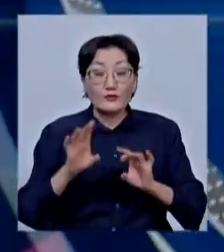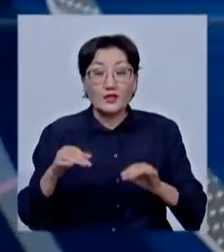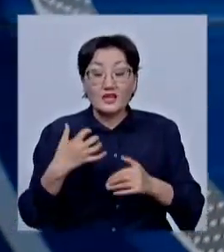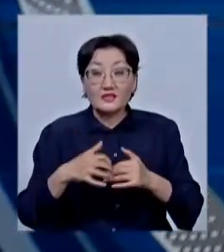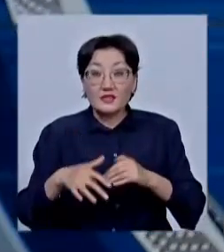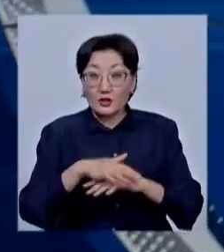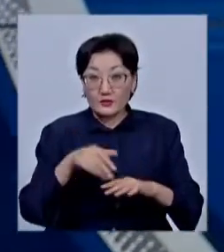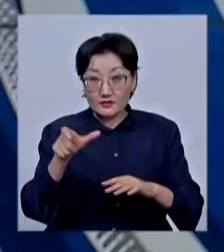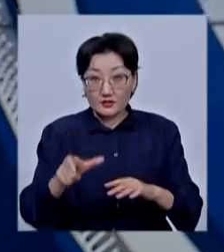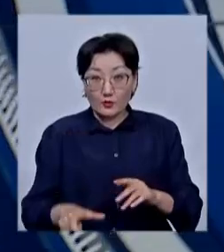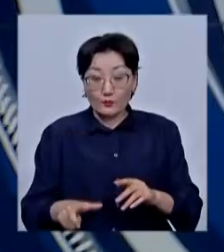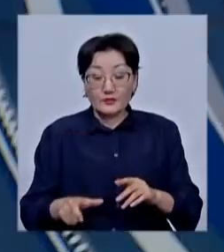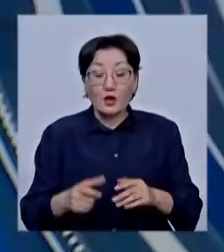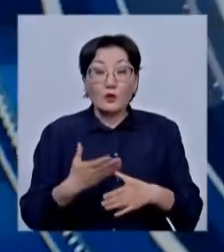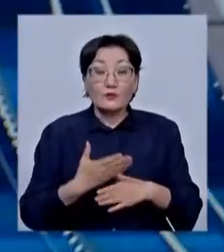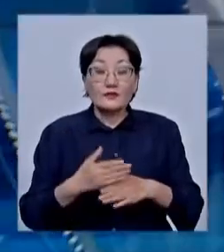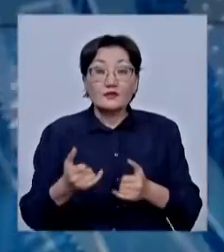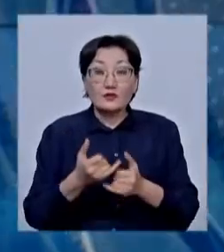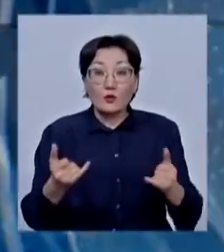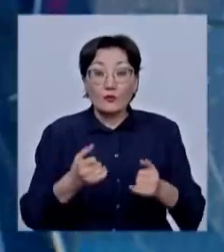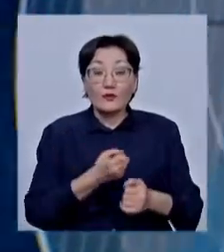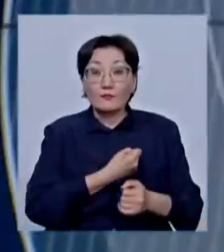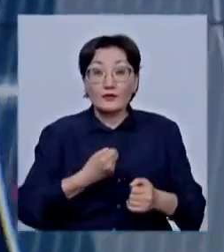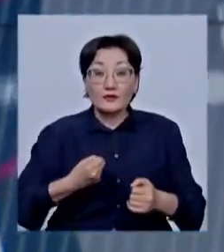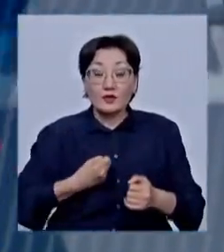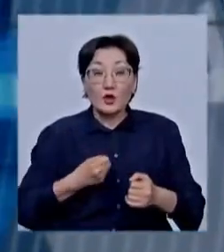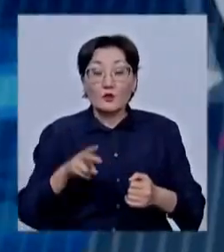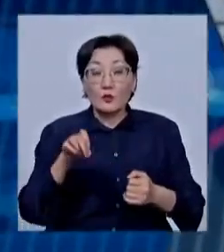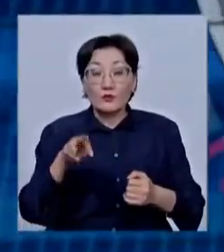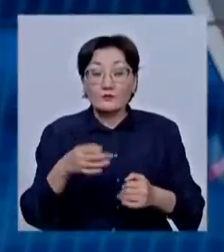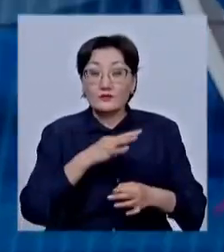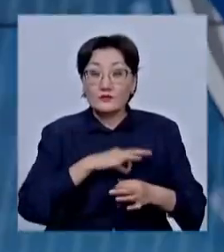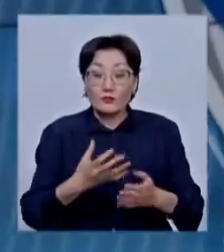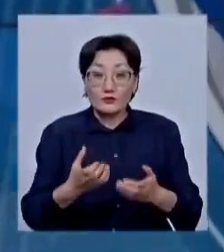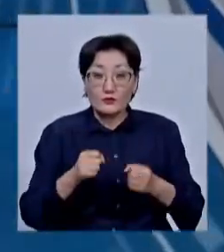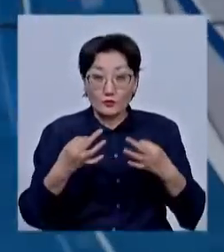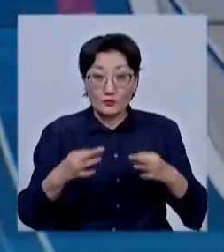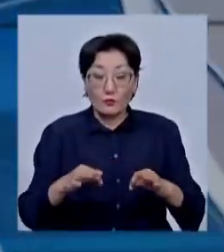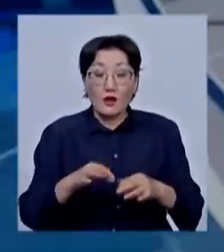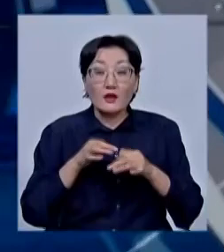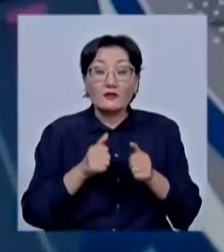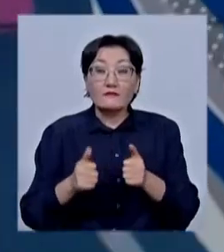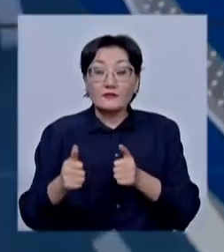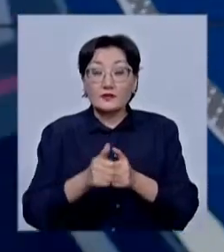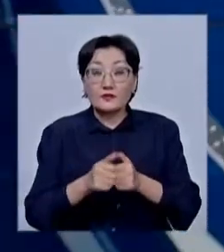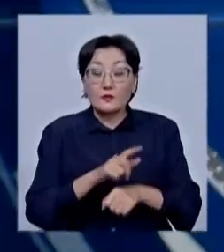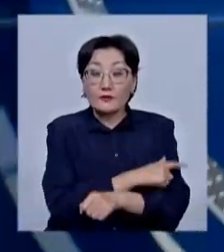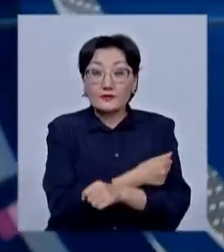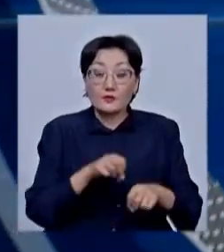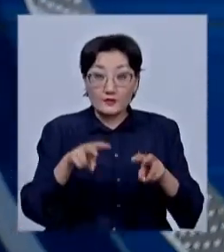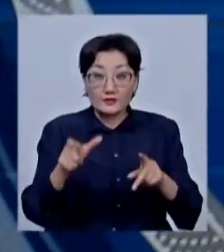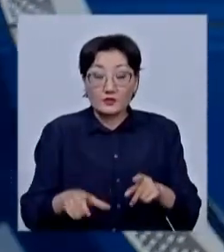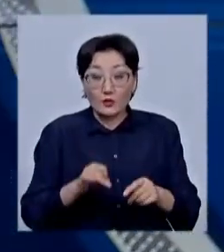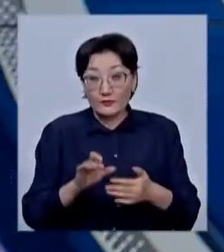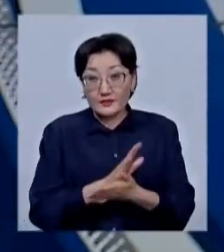среди населения. А вот при помощи сервиса «Педиатр Домумед» пользователь получает доступ к ведущим медицинским специалистам страны